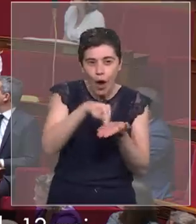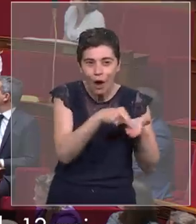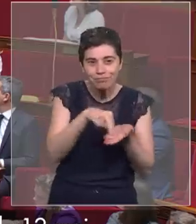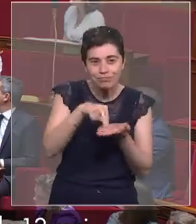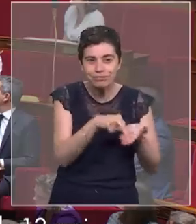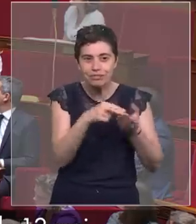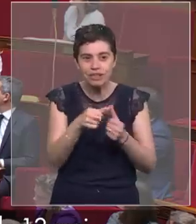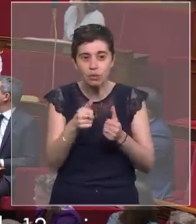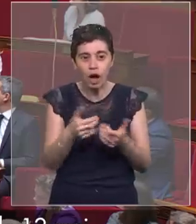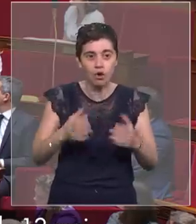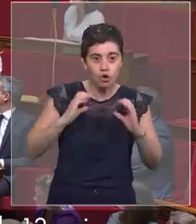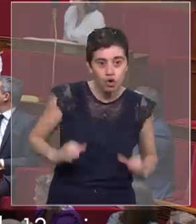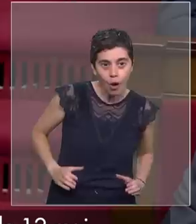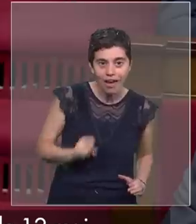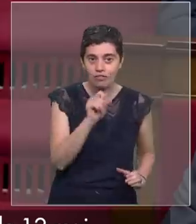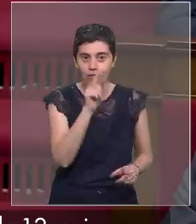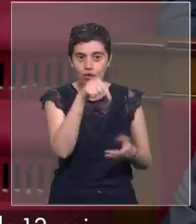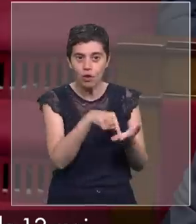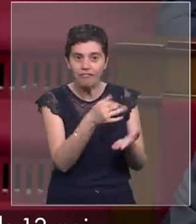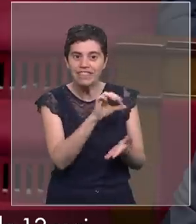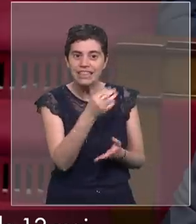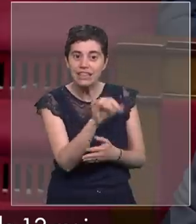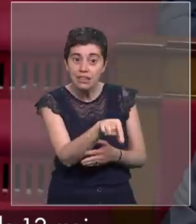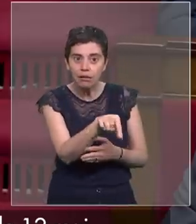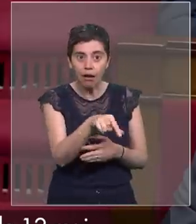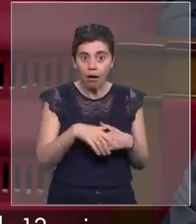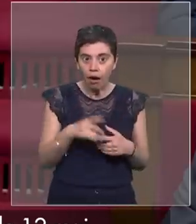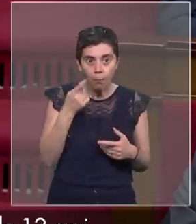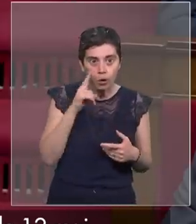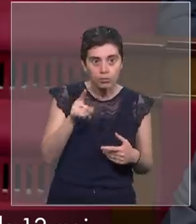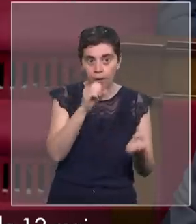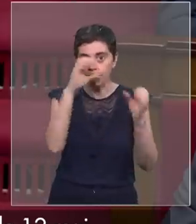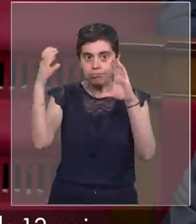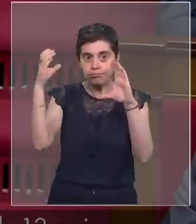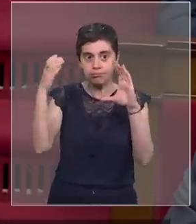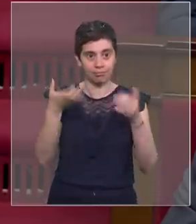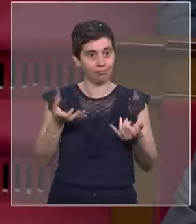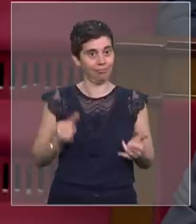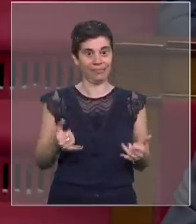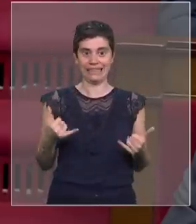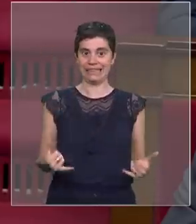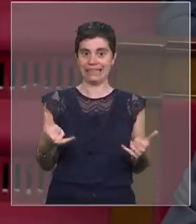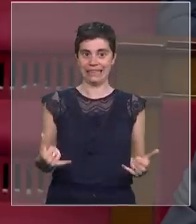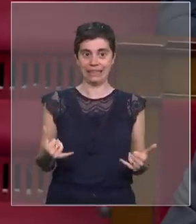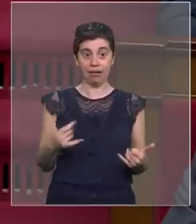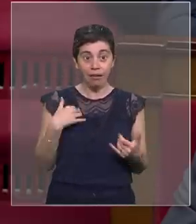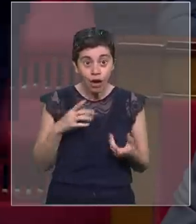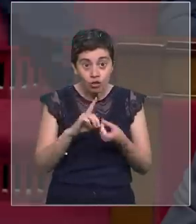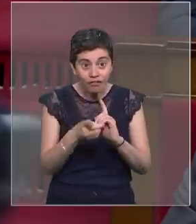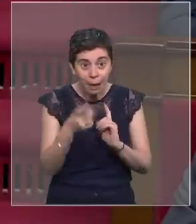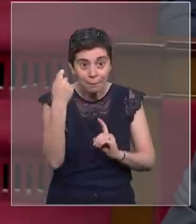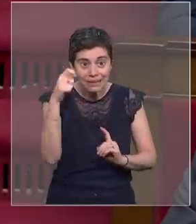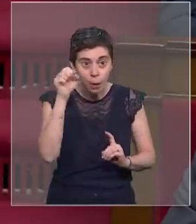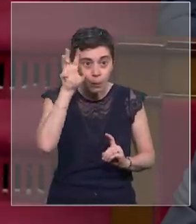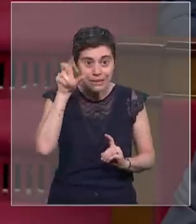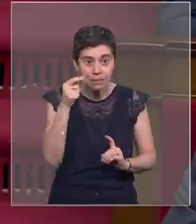sur les bancs du collège de Fiti à Huahine ne s'attendait pas un jour à siéger parmi vous et encore moins à devenir un jour président